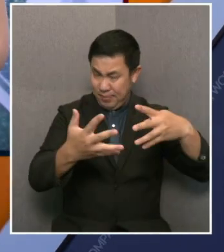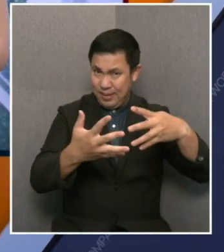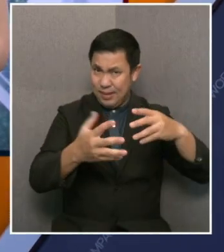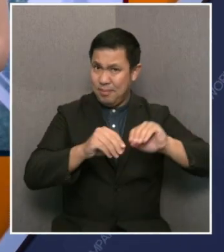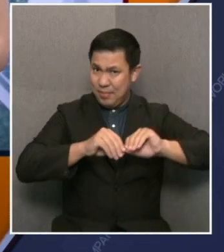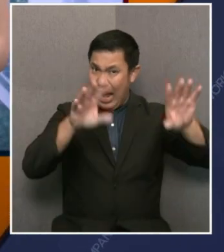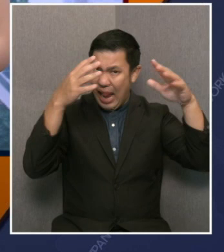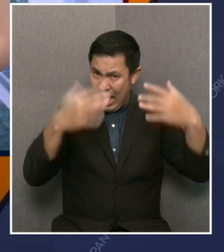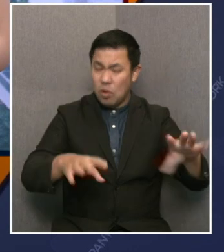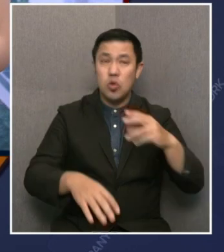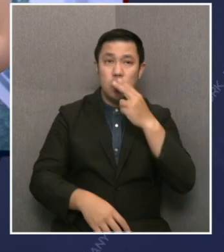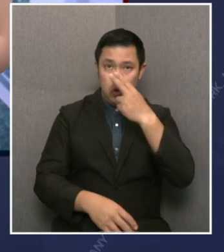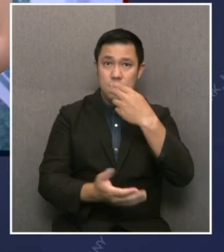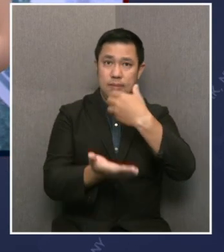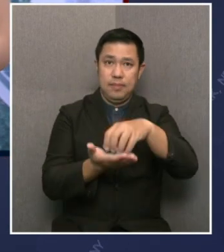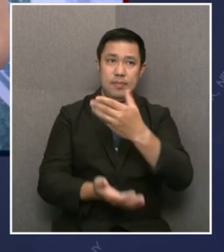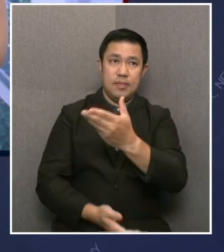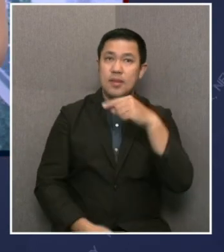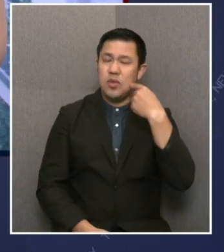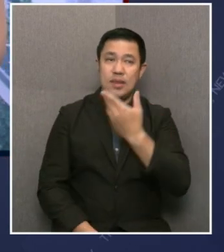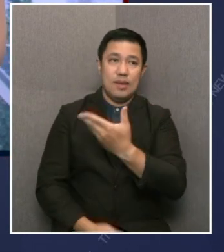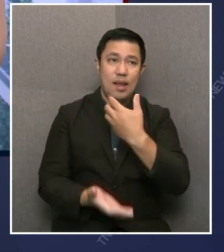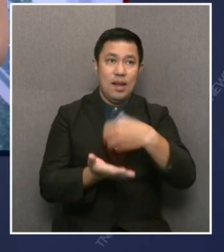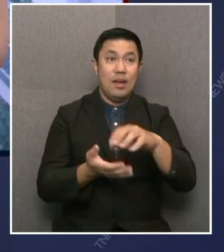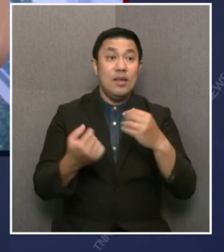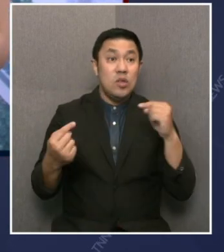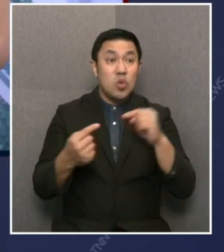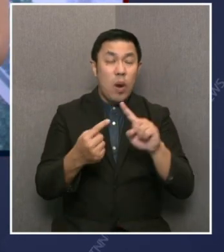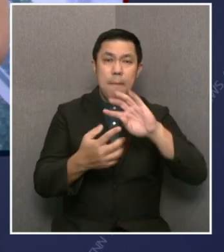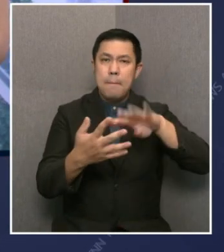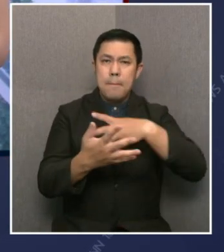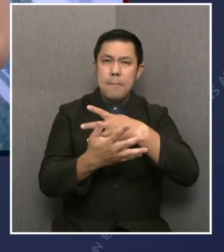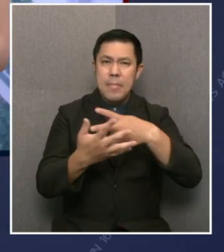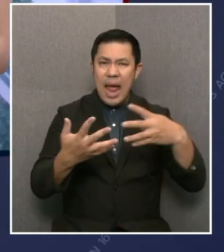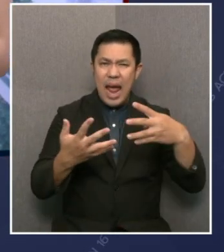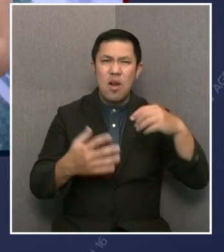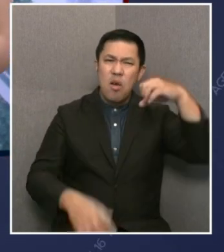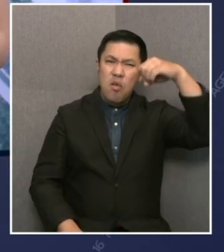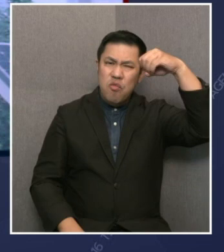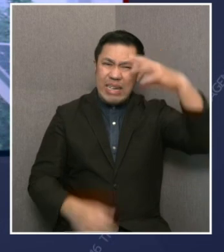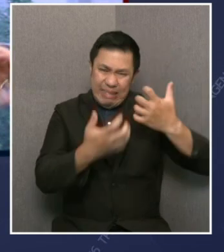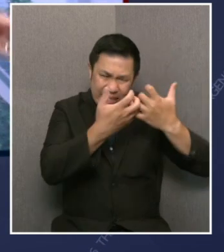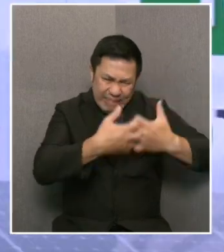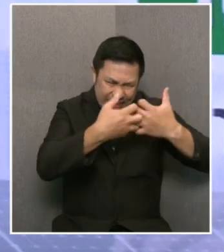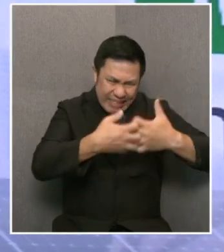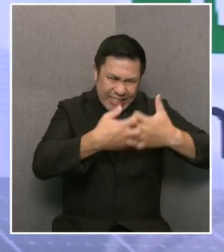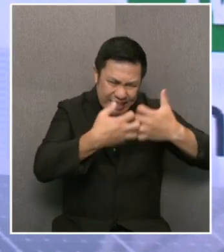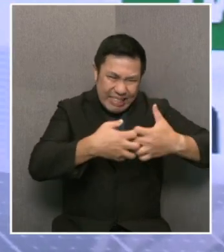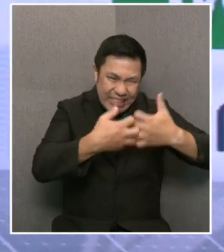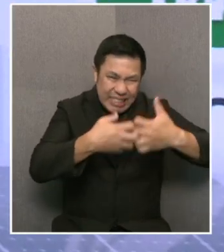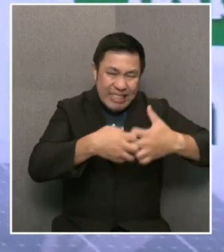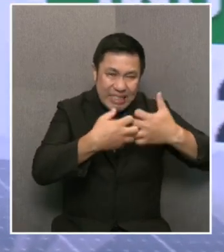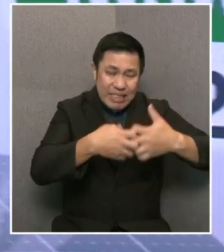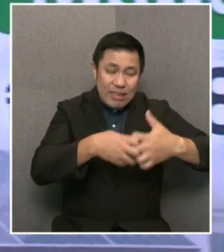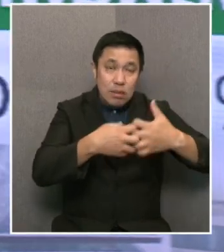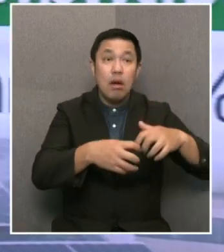ความเคลื่อนไหวนี้เป็นอย่างไรติดตามพร้อมกันกับคุณแอมเลยครับ ค่ะคุณนิวสำหรับแผนพลังงานสะอาดนะคะก็ถือว่าเป็นแผนที่กำลังจะประกาศในปีหน้าแผน